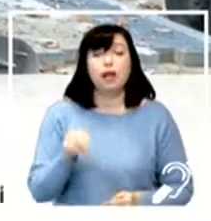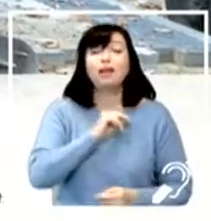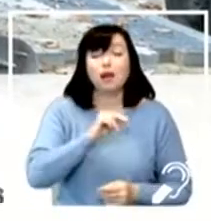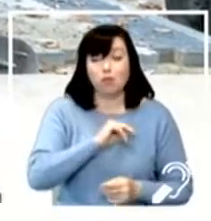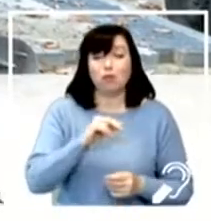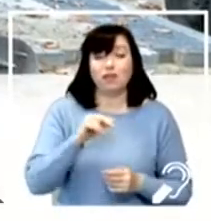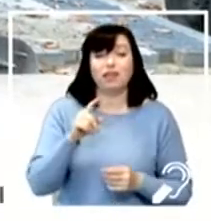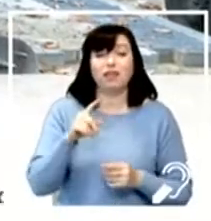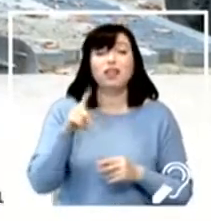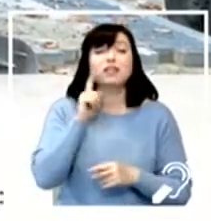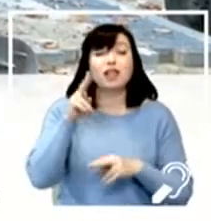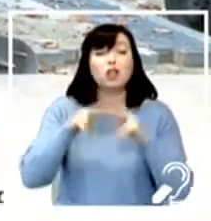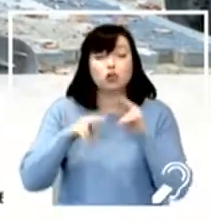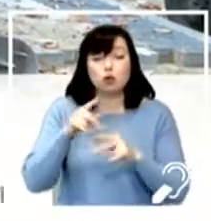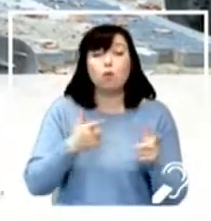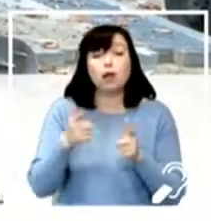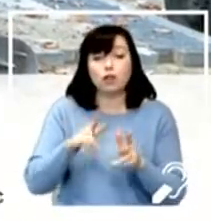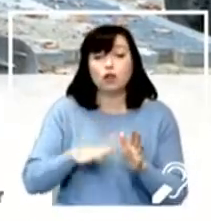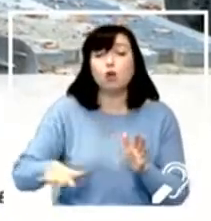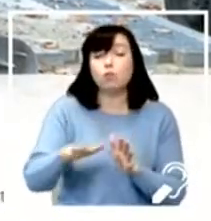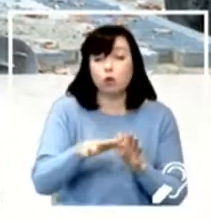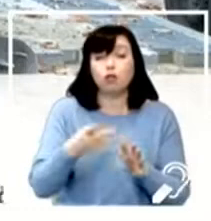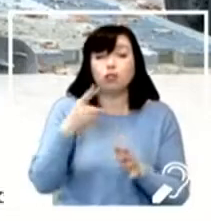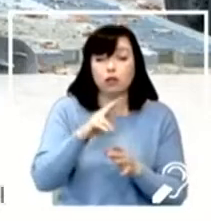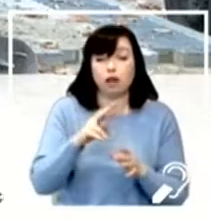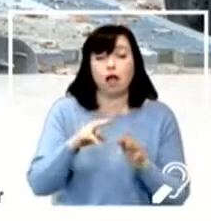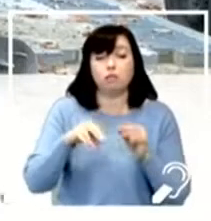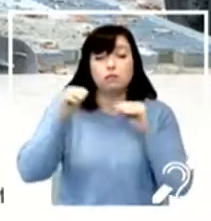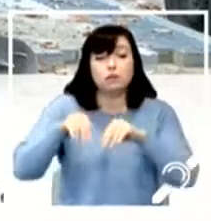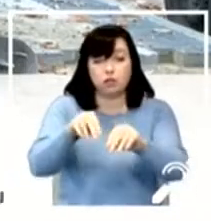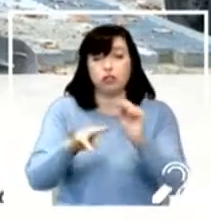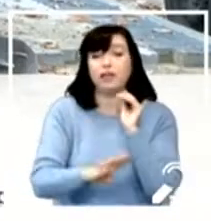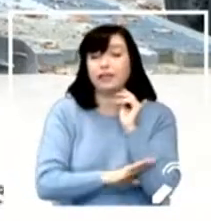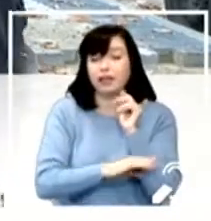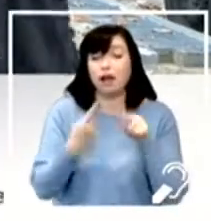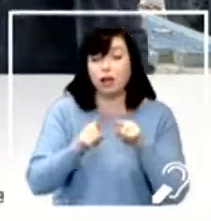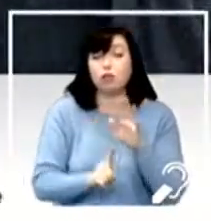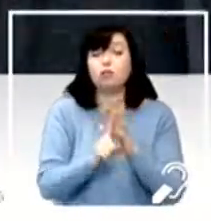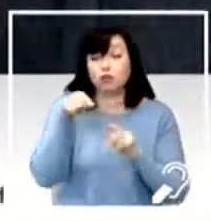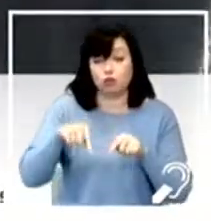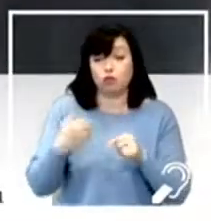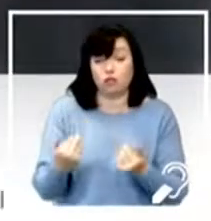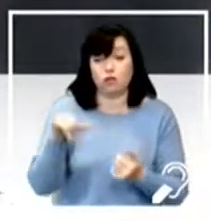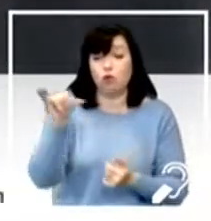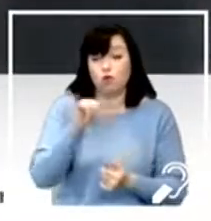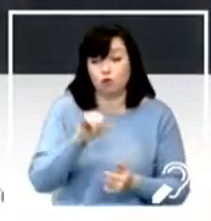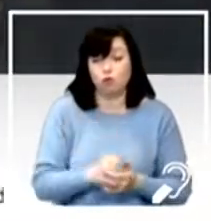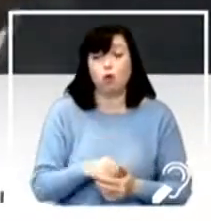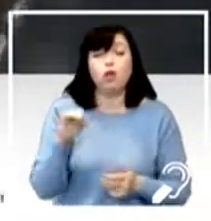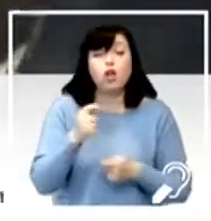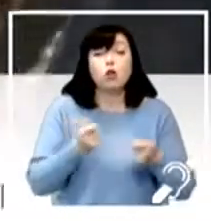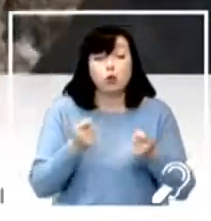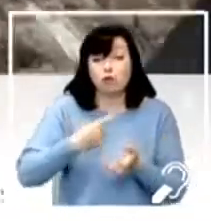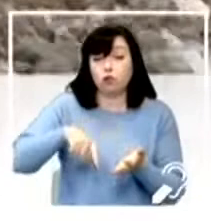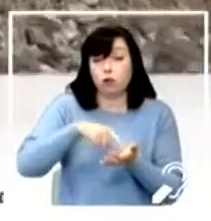Angajații de la Spații Verzi spun că pregătesc terenul pentru campania de plantare a arborilor, care va începe în această sâmbătă. Și autoritățile